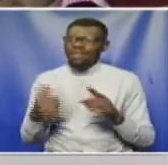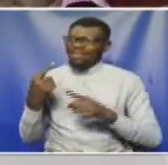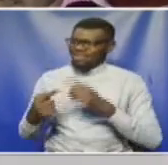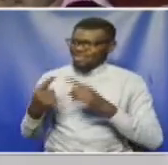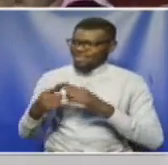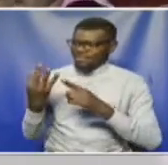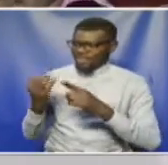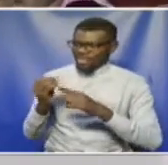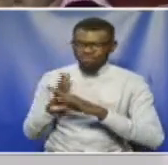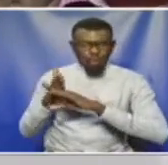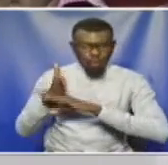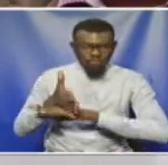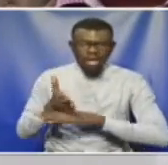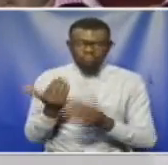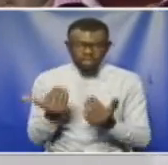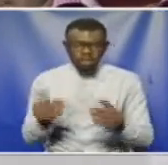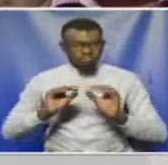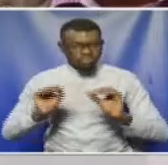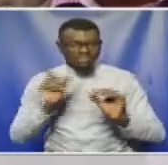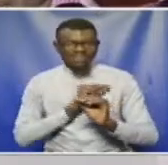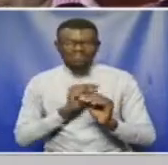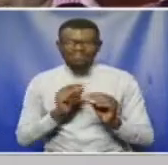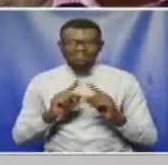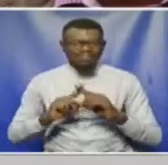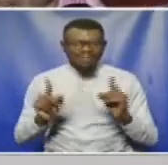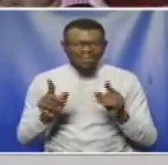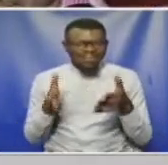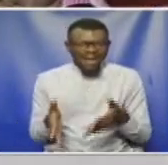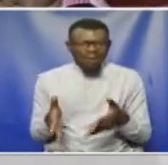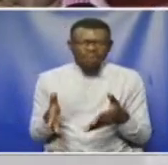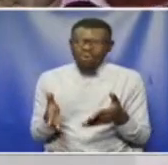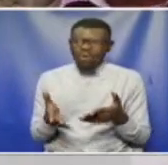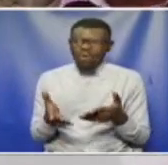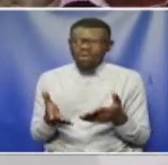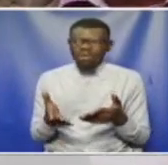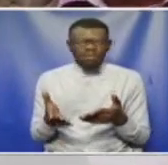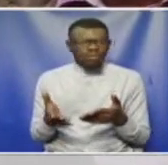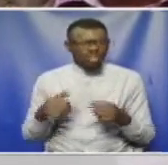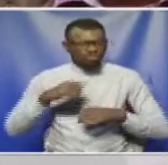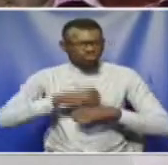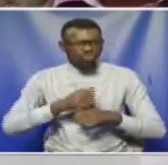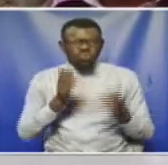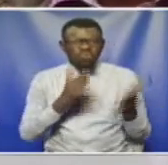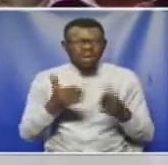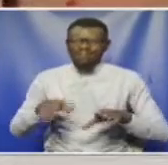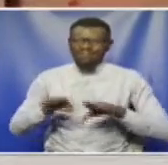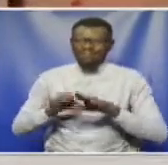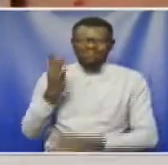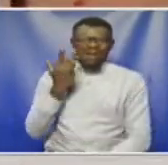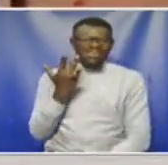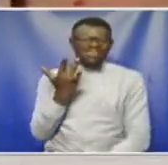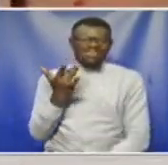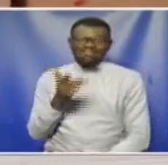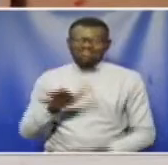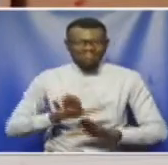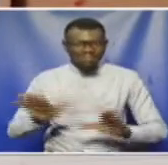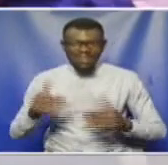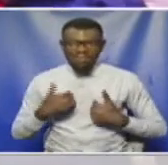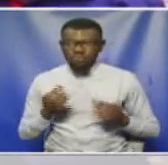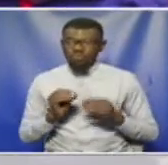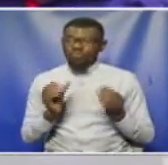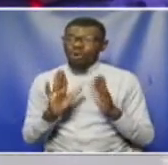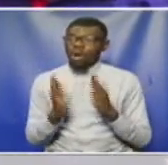je, inawezekanaje isemekane ya kwamba sasa ndizo hizo shule ambazo zitafungwa kwa sababu haziwezi sikawa na shamba? Msaada wa vitabu na